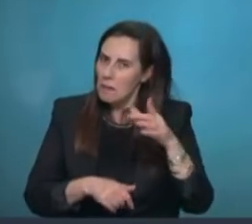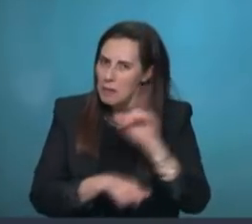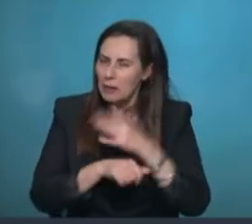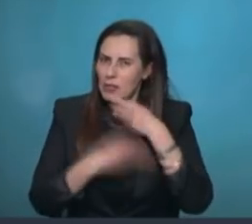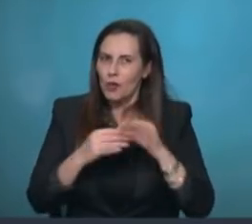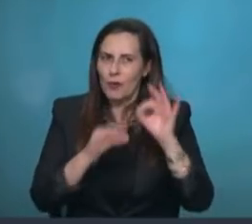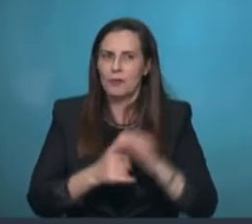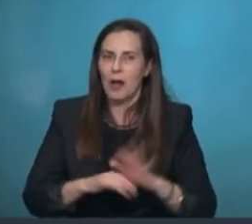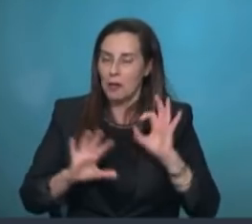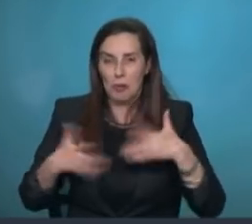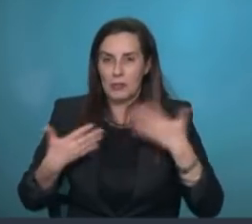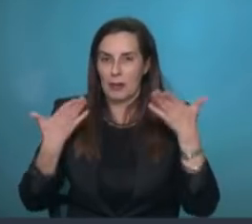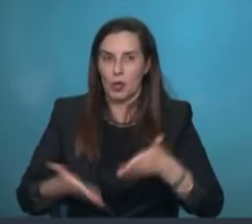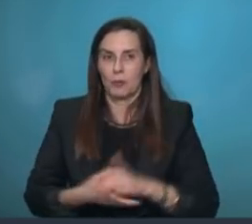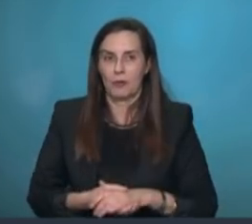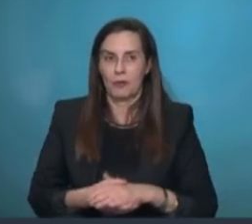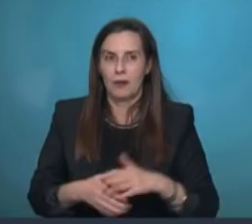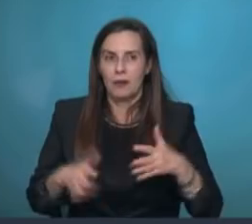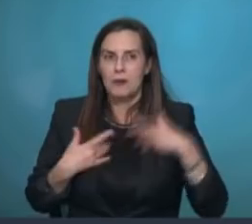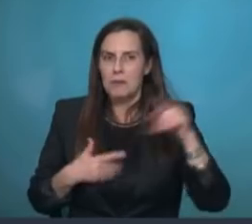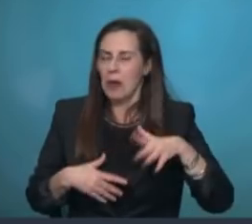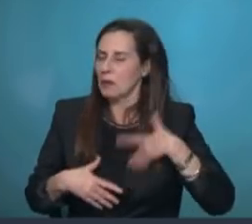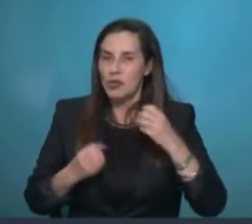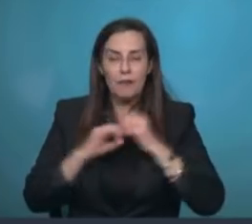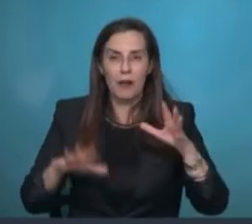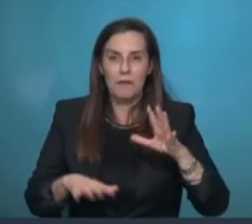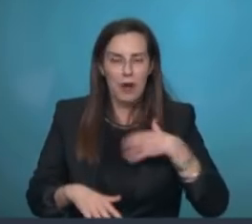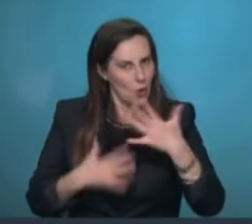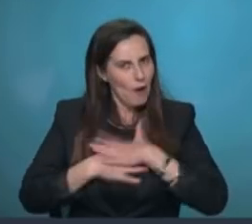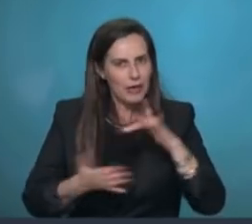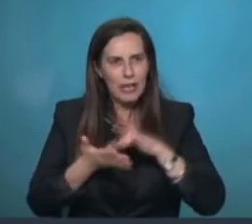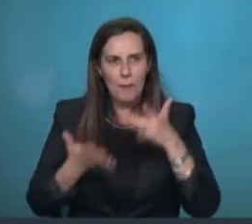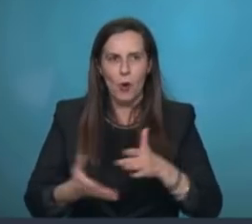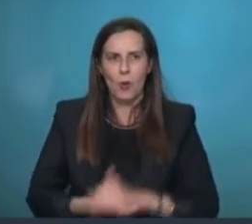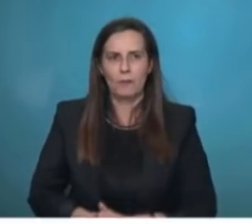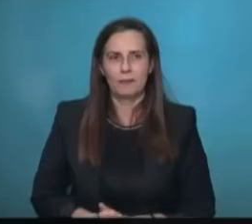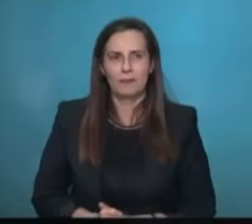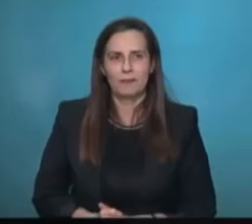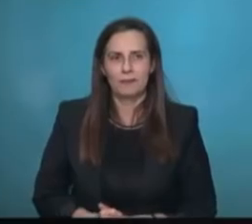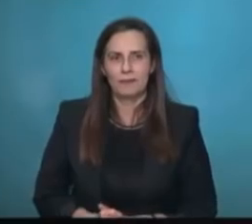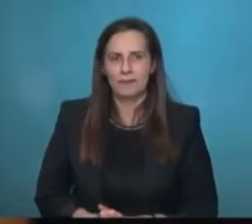geldim ama geldiğimden beri çok mutluyum. Bu şehirde, bu ülkede daha doğrusu. Çok memnunum.